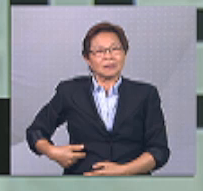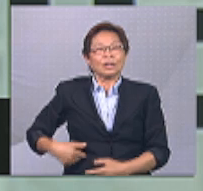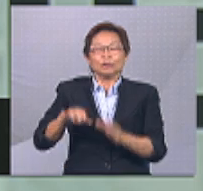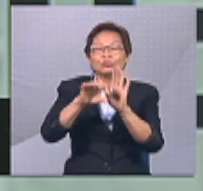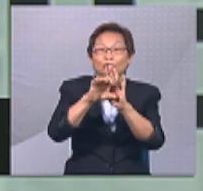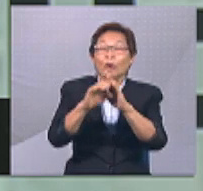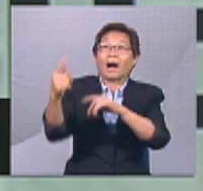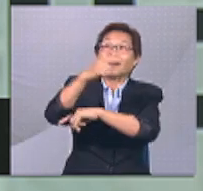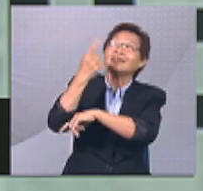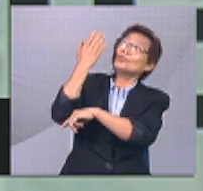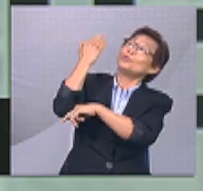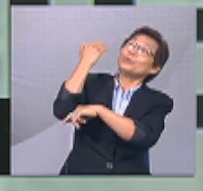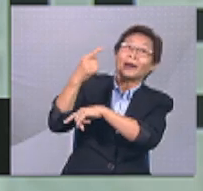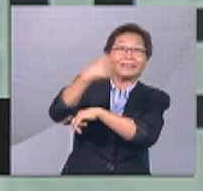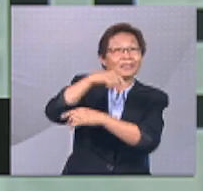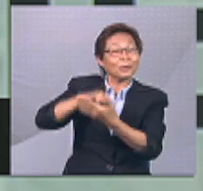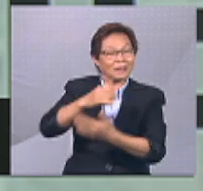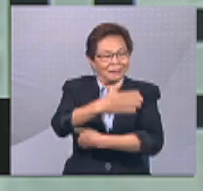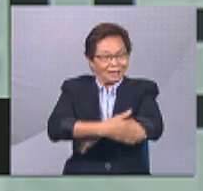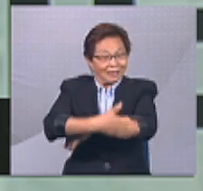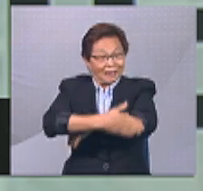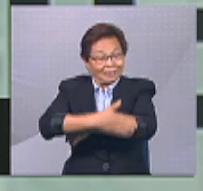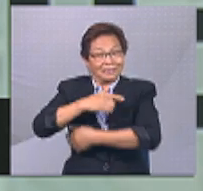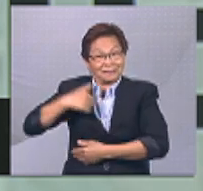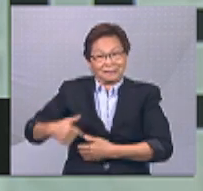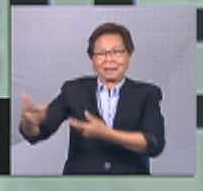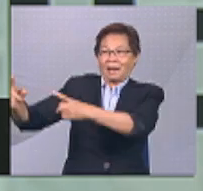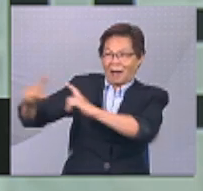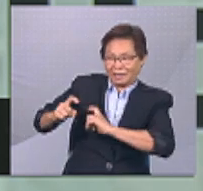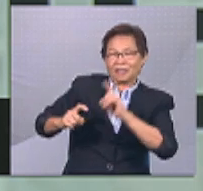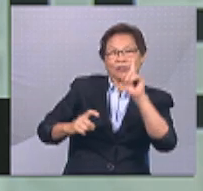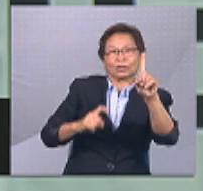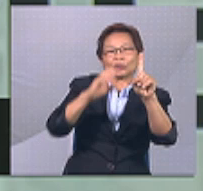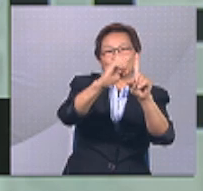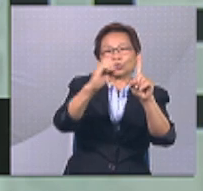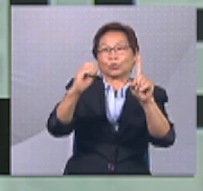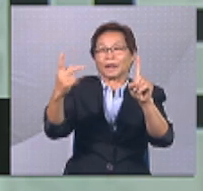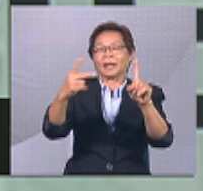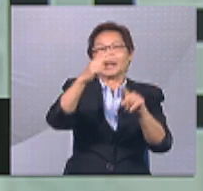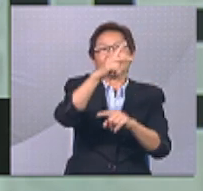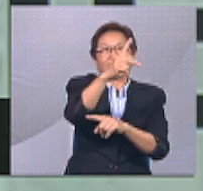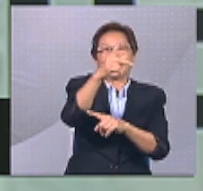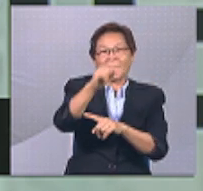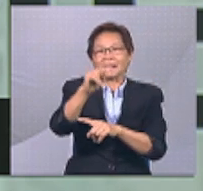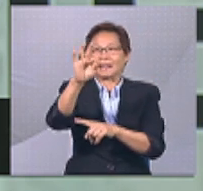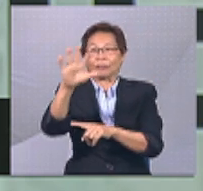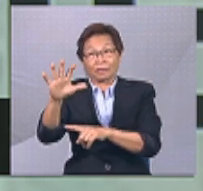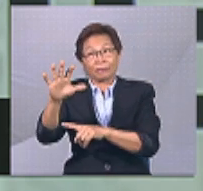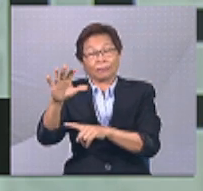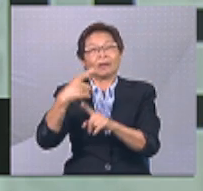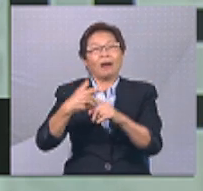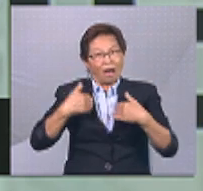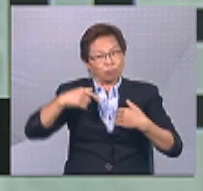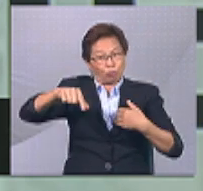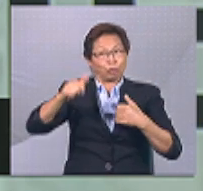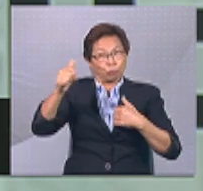itu ada negeri China memberikan kita lebih kurang 100,000 KN95 yang ada kualiti